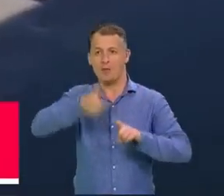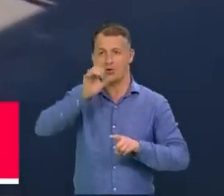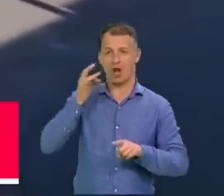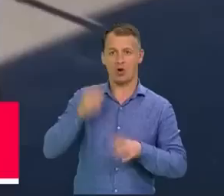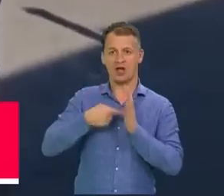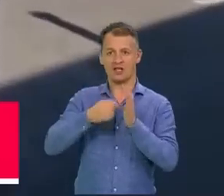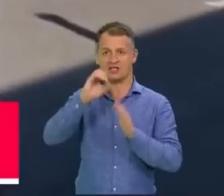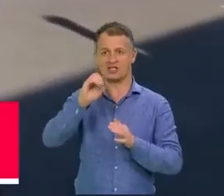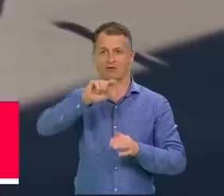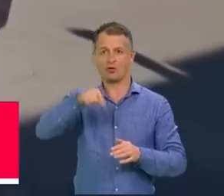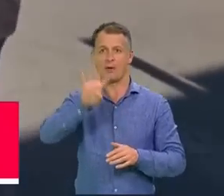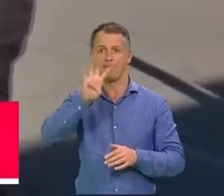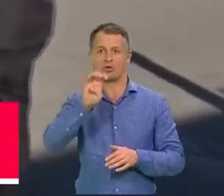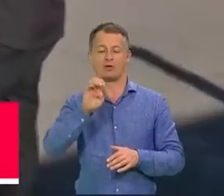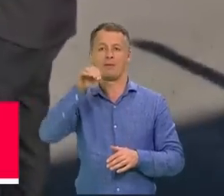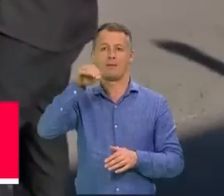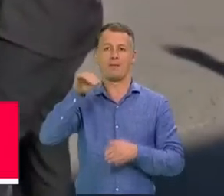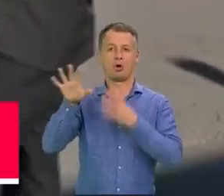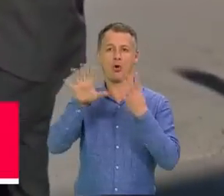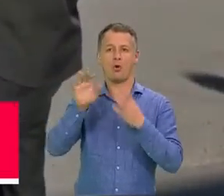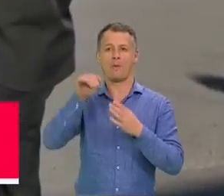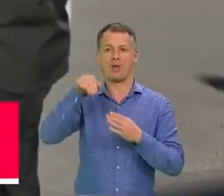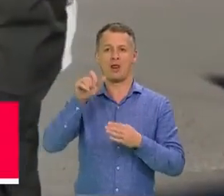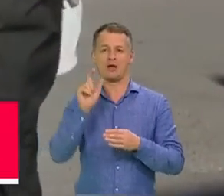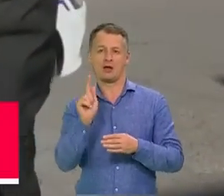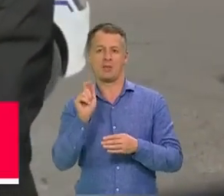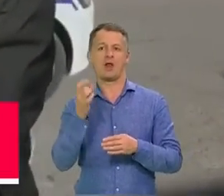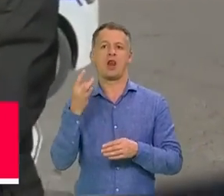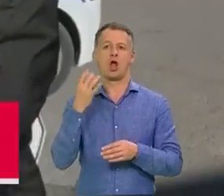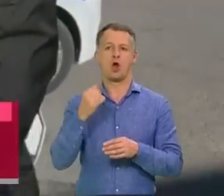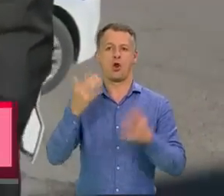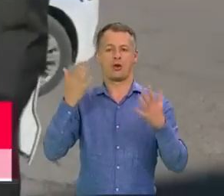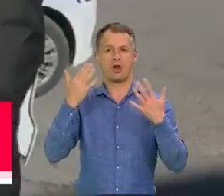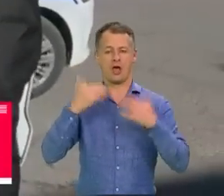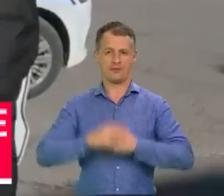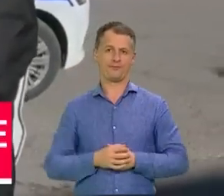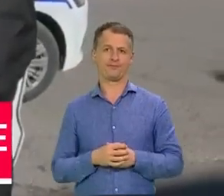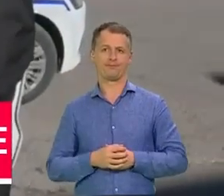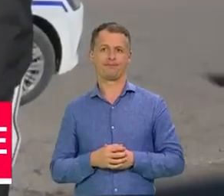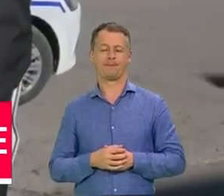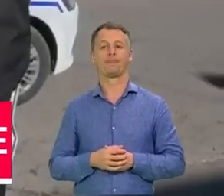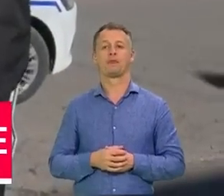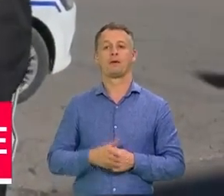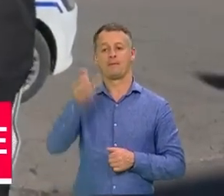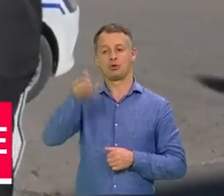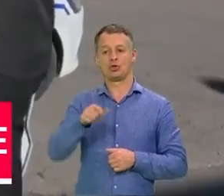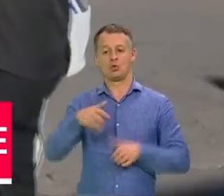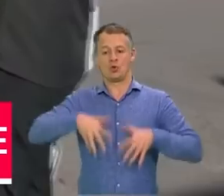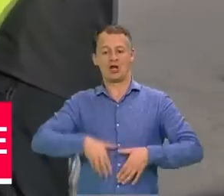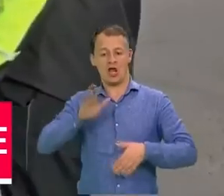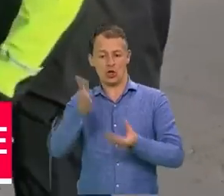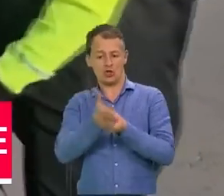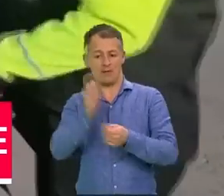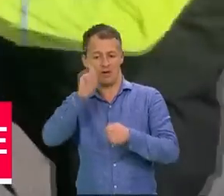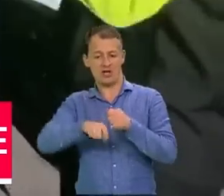fiind 0,49 mg per litru alcool pur în aerul expirat. Ucraineanul s-a ales cu dosar penal și este cercetat